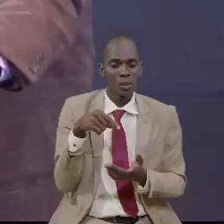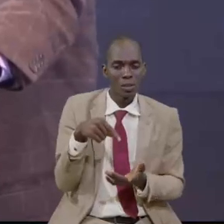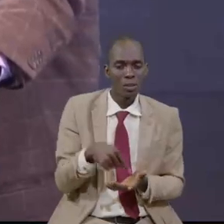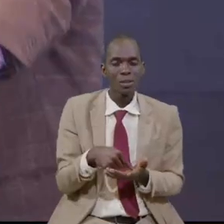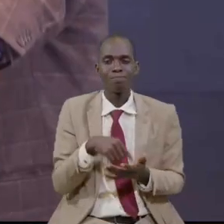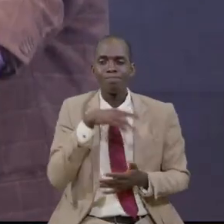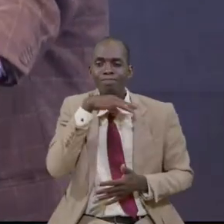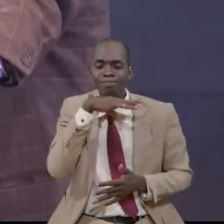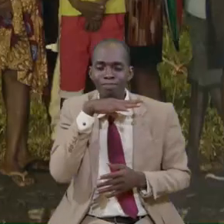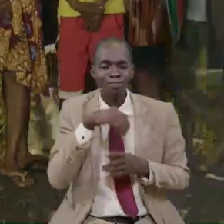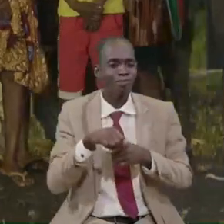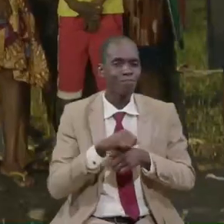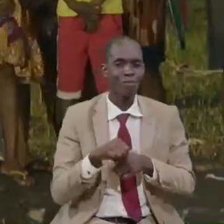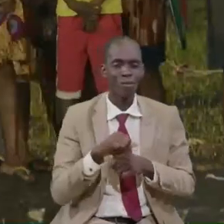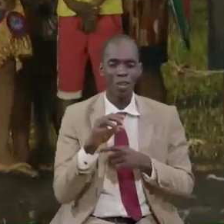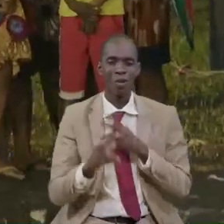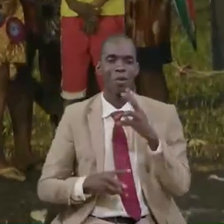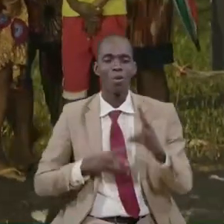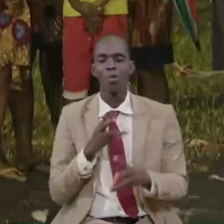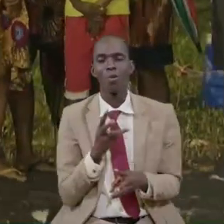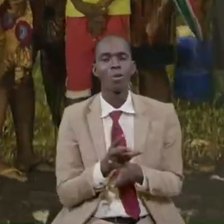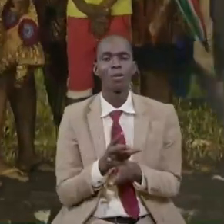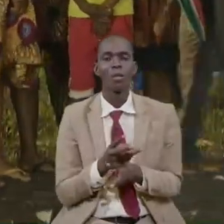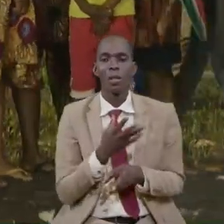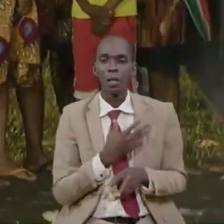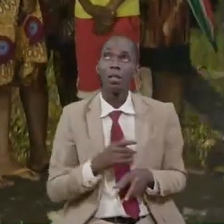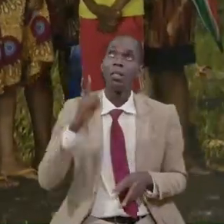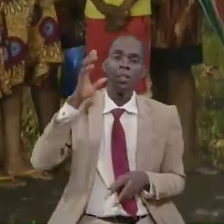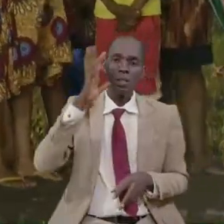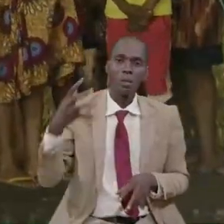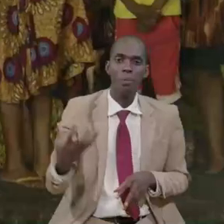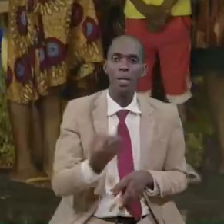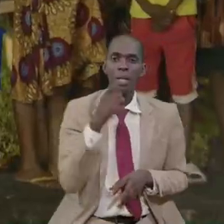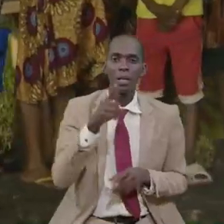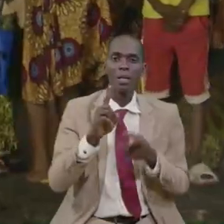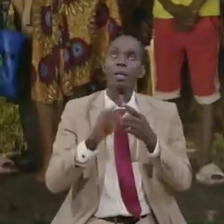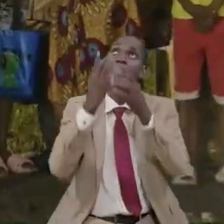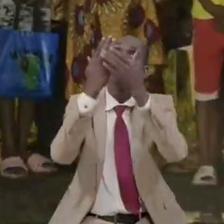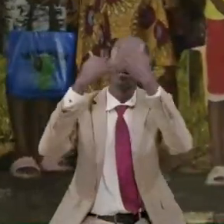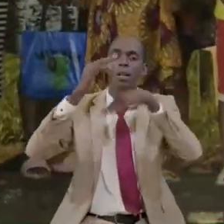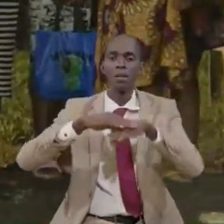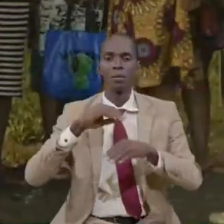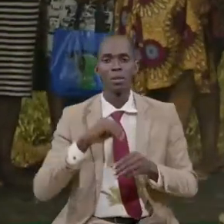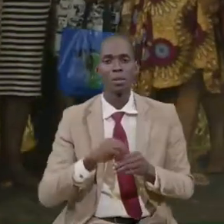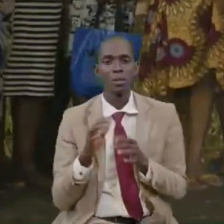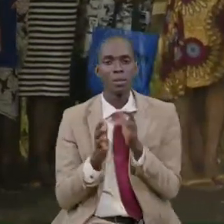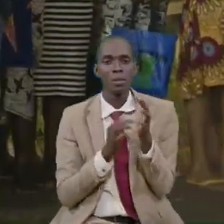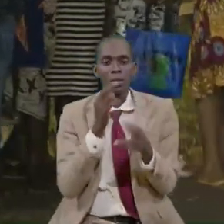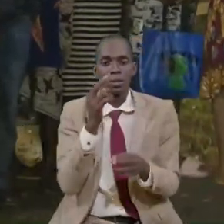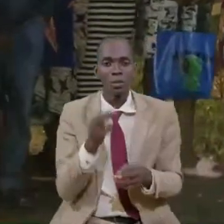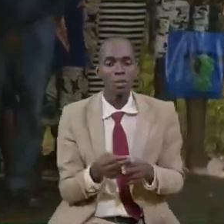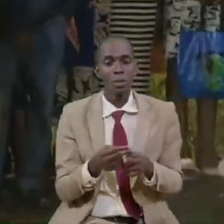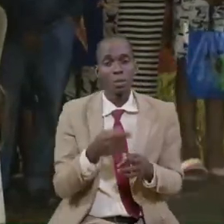de ce monde corruptible et corrompu, et vous amènera au ciel. Sur la